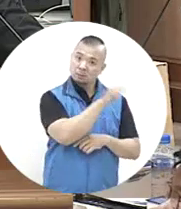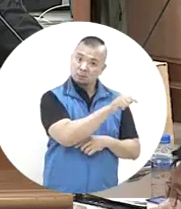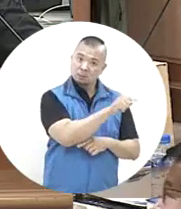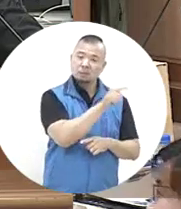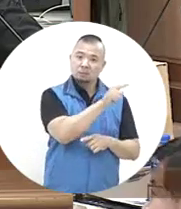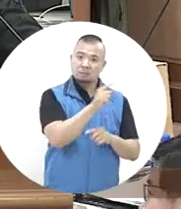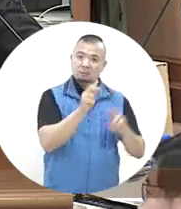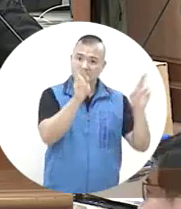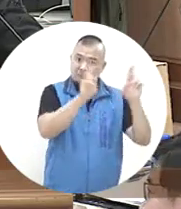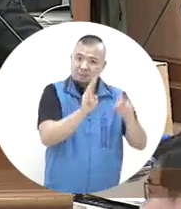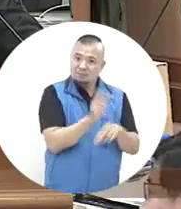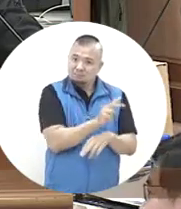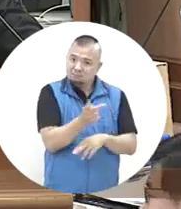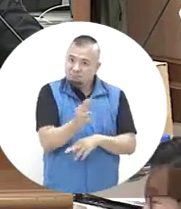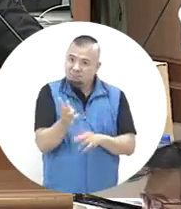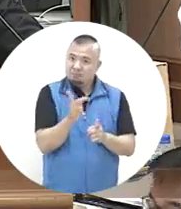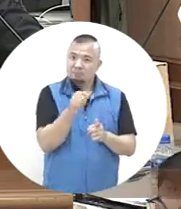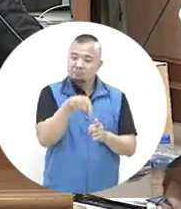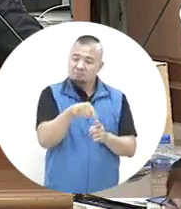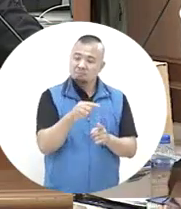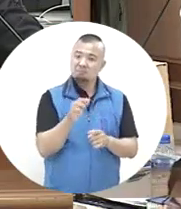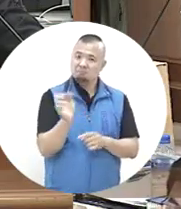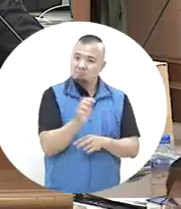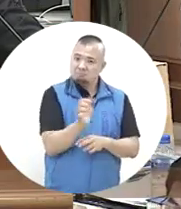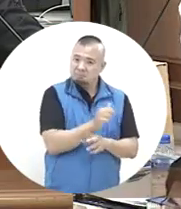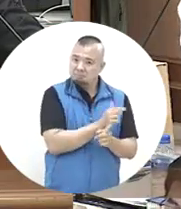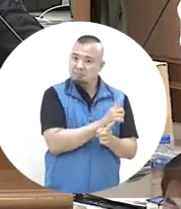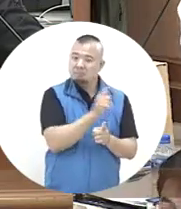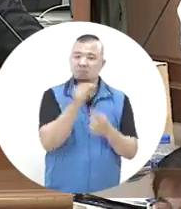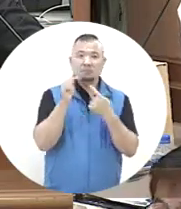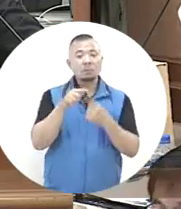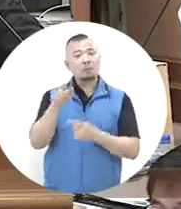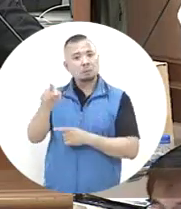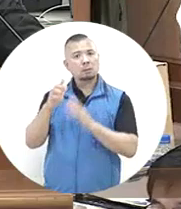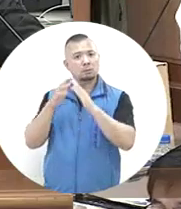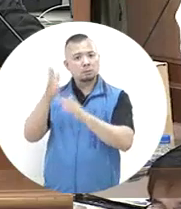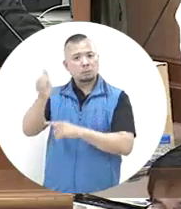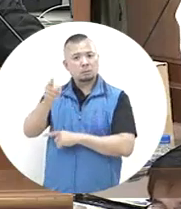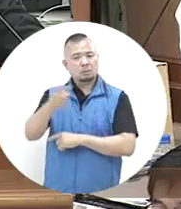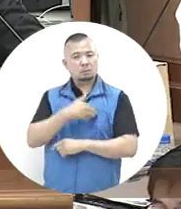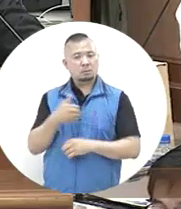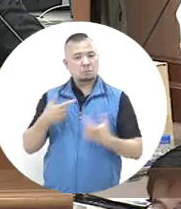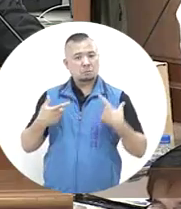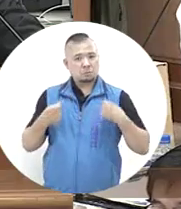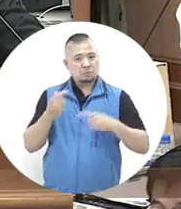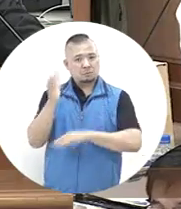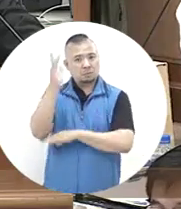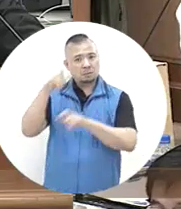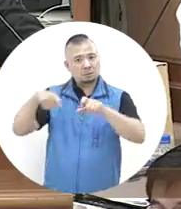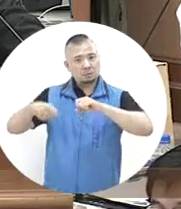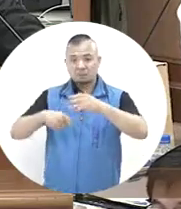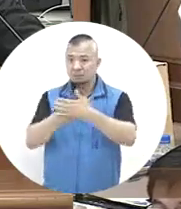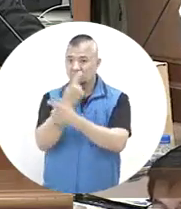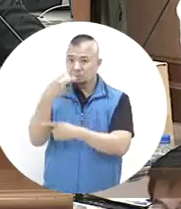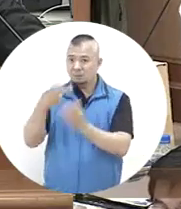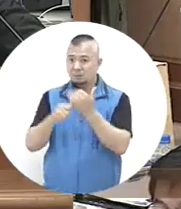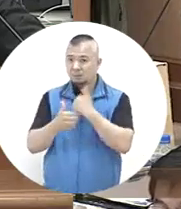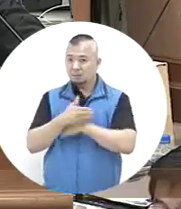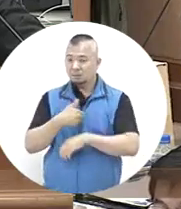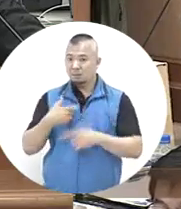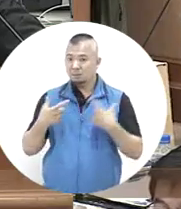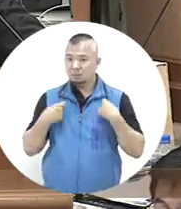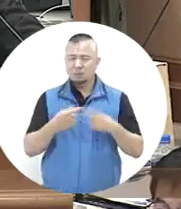更快速的展开？ 所以市长的能源政策里面只有再生能源。 再生能源是一个选项